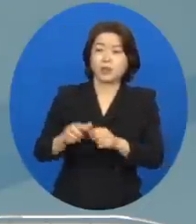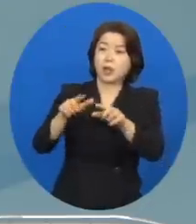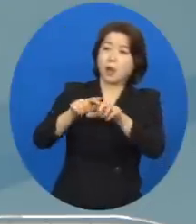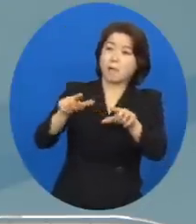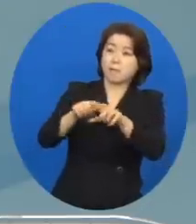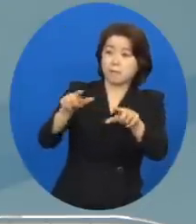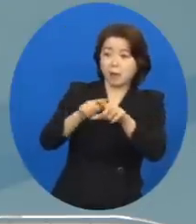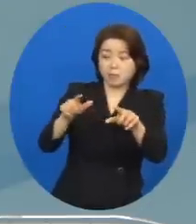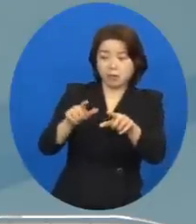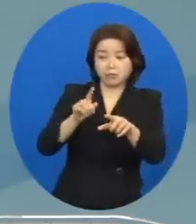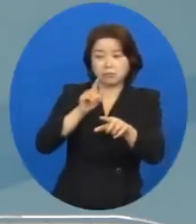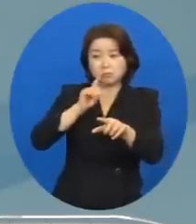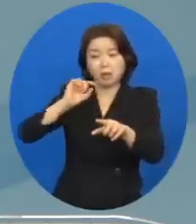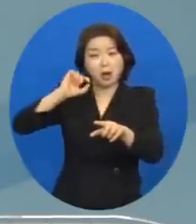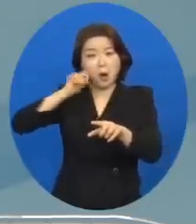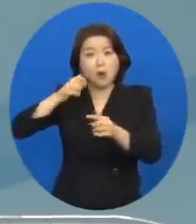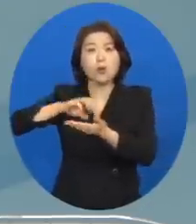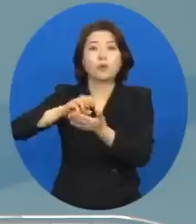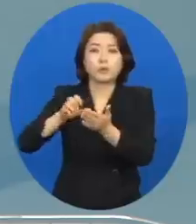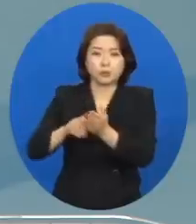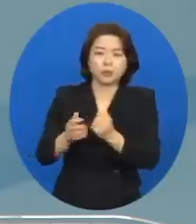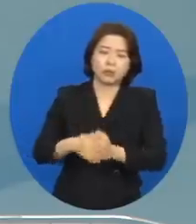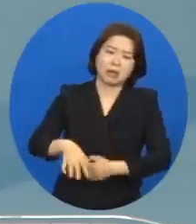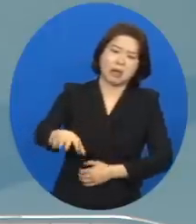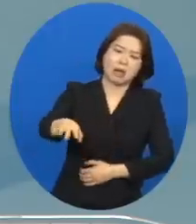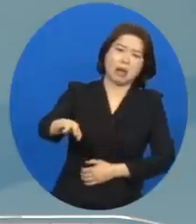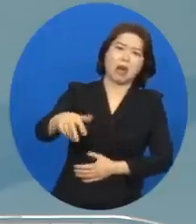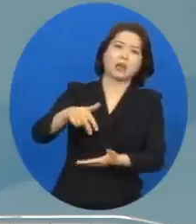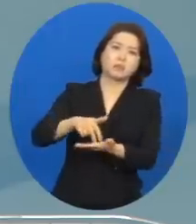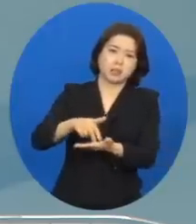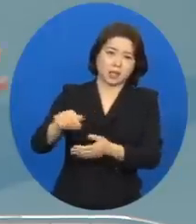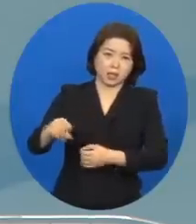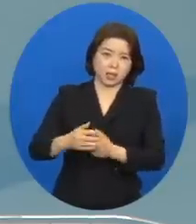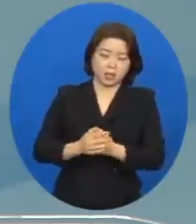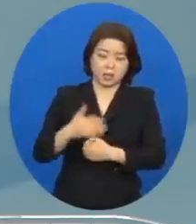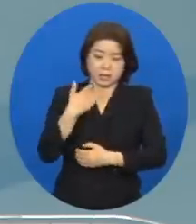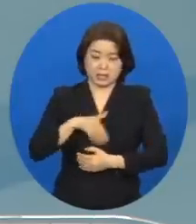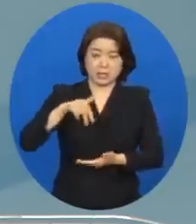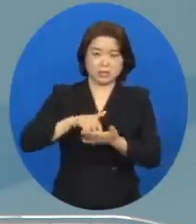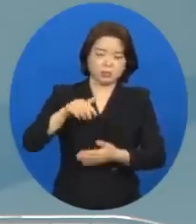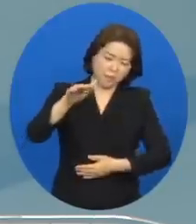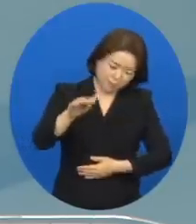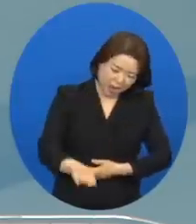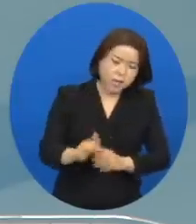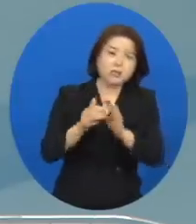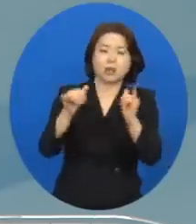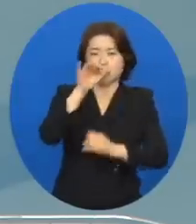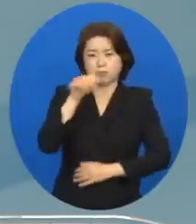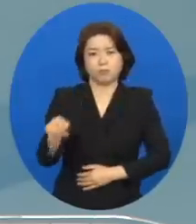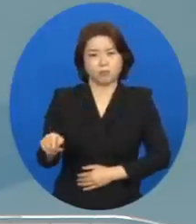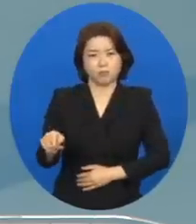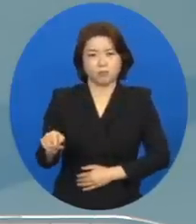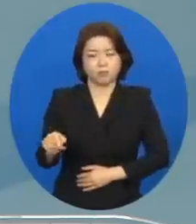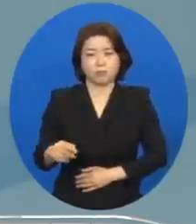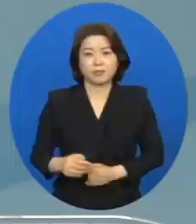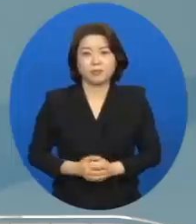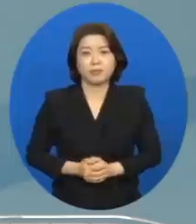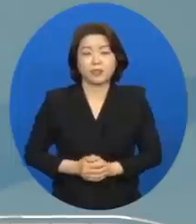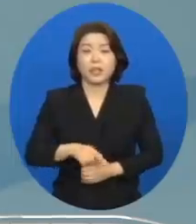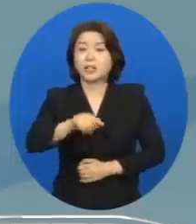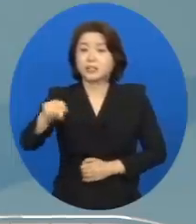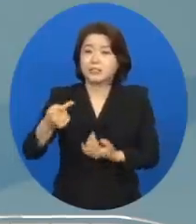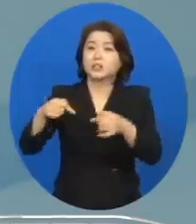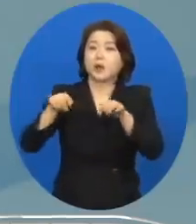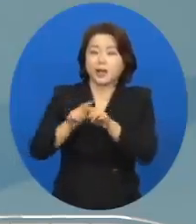평범하다고 말하기도 어려울 정도로 아주 신분이 낮은 사람들도 있었습니다. 그들과